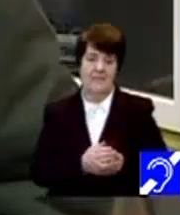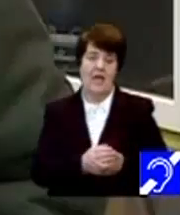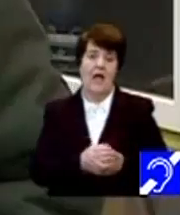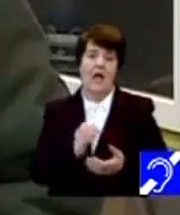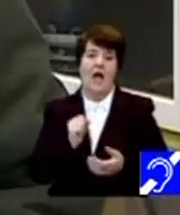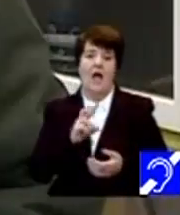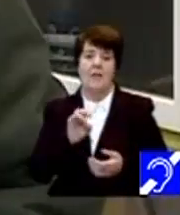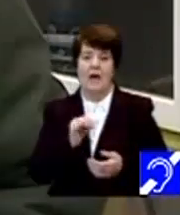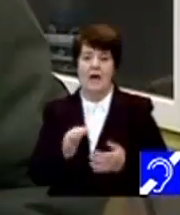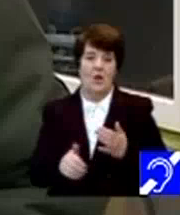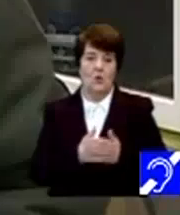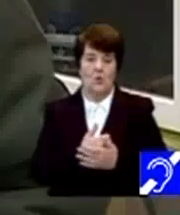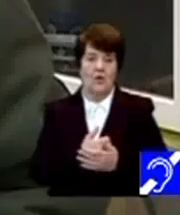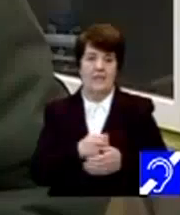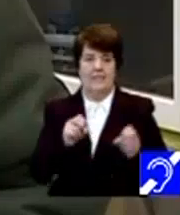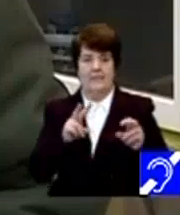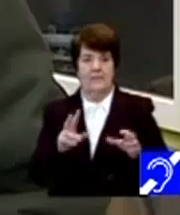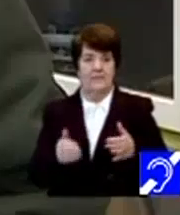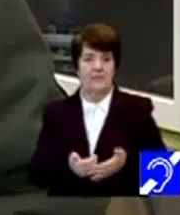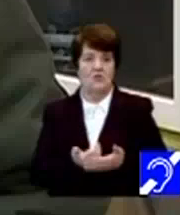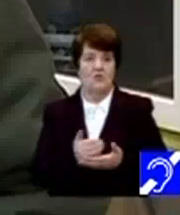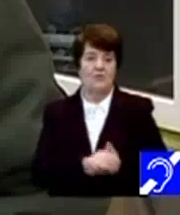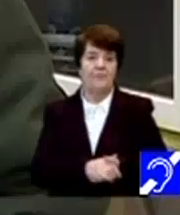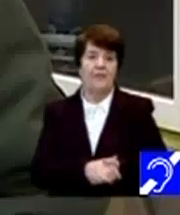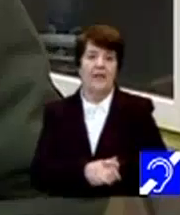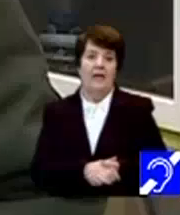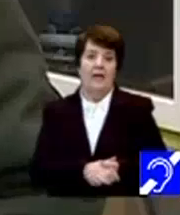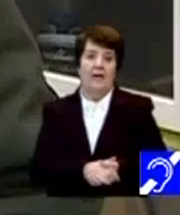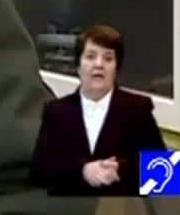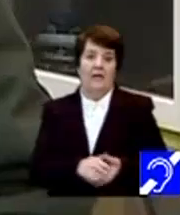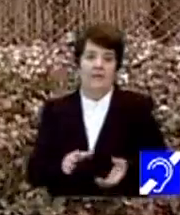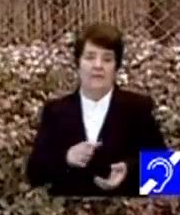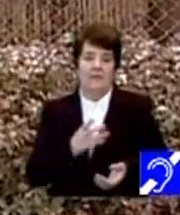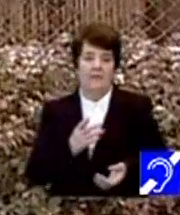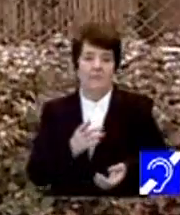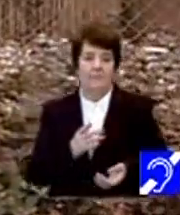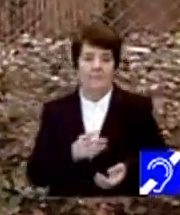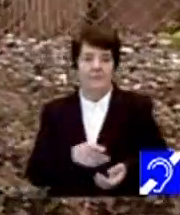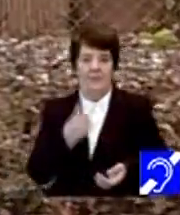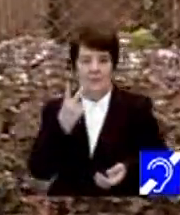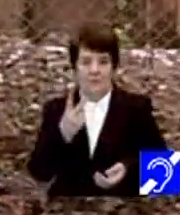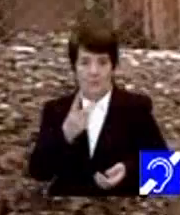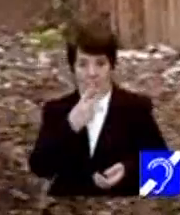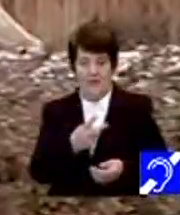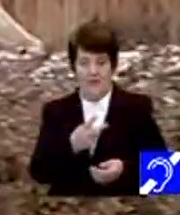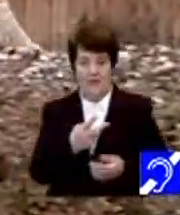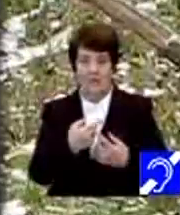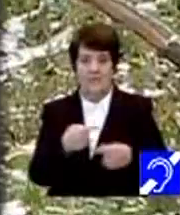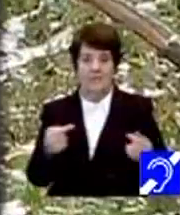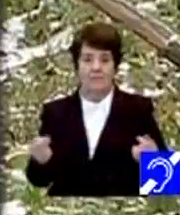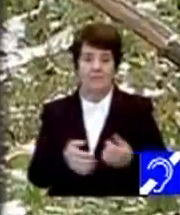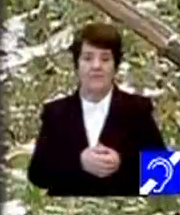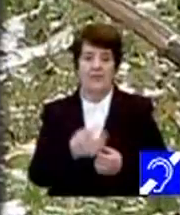considerabil de animale noi și specii noi. Și acest lucru o să-l puteți vedea, cred că, în nouul an. Două specii de